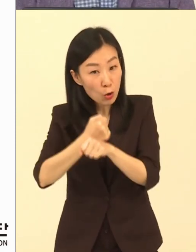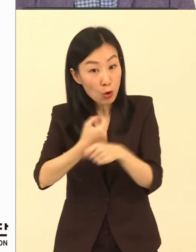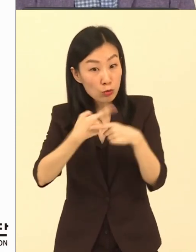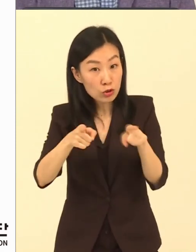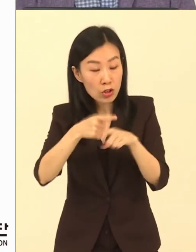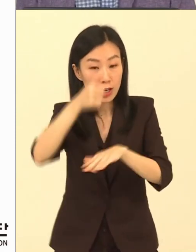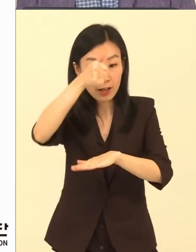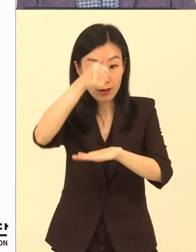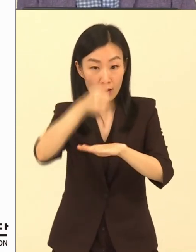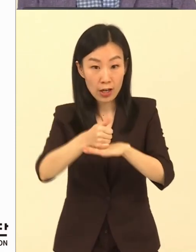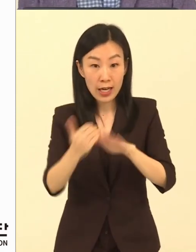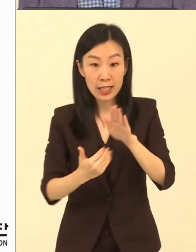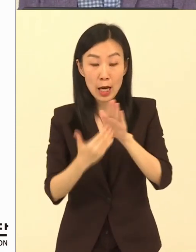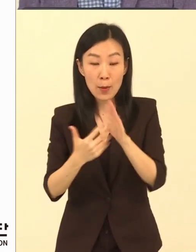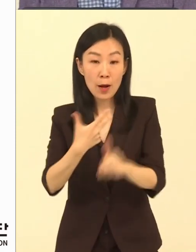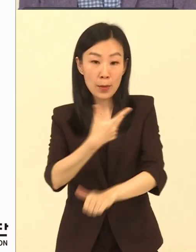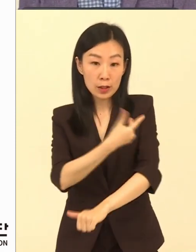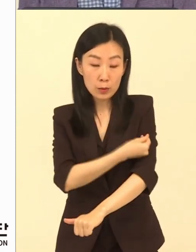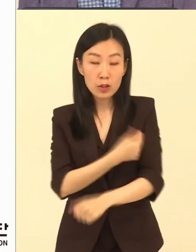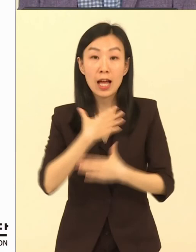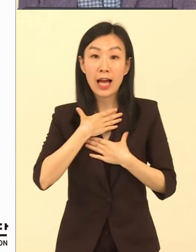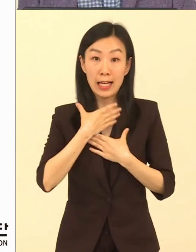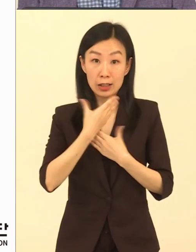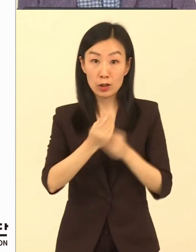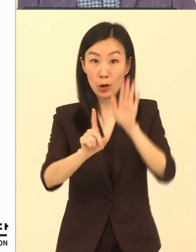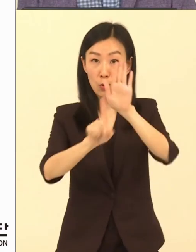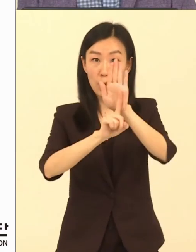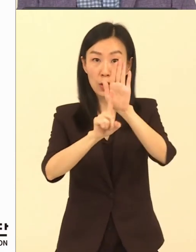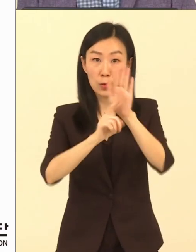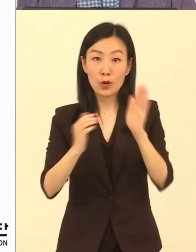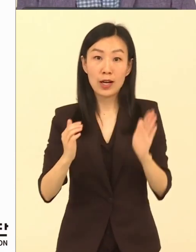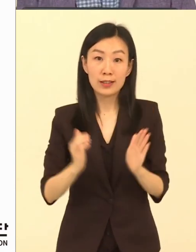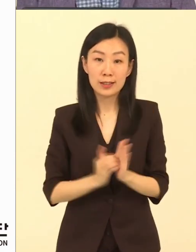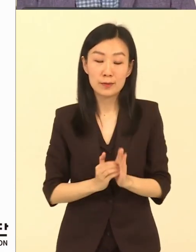예방 백신 접종은 매우 안전하다고 발표하였습니다.